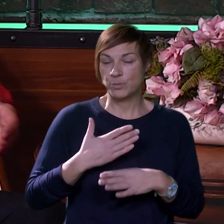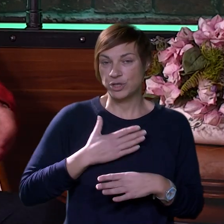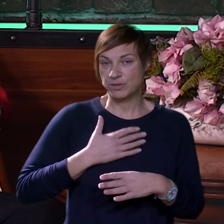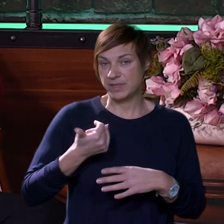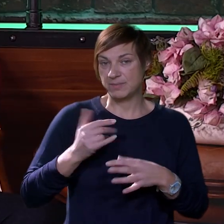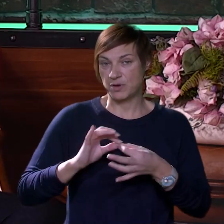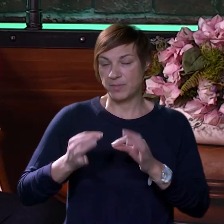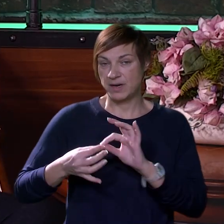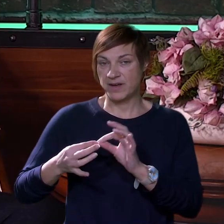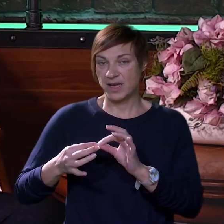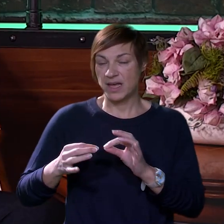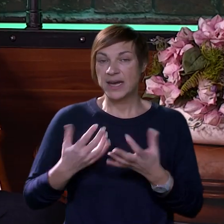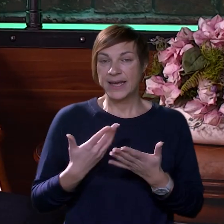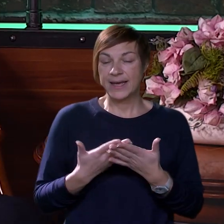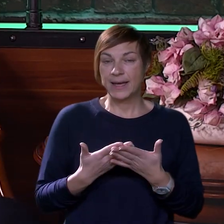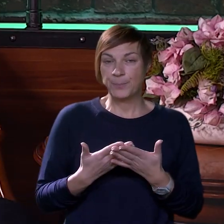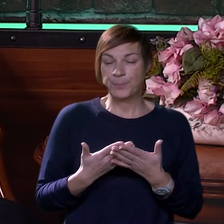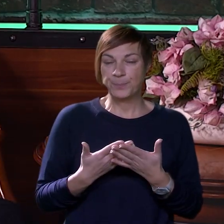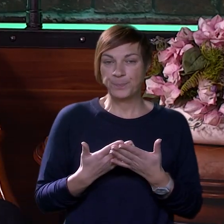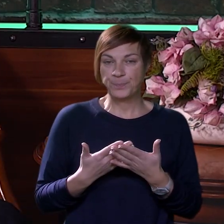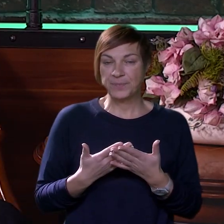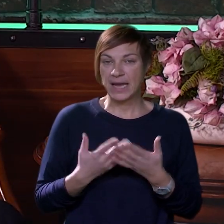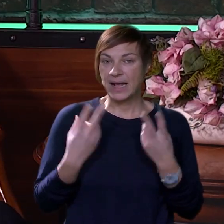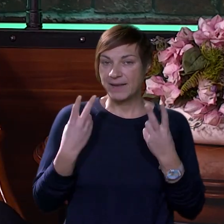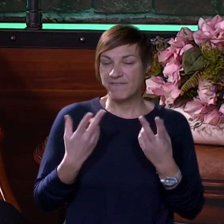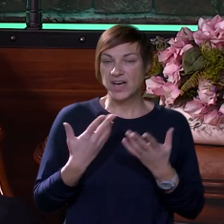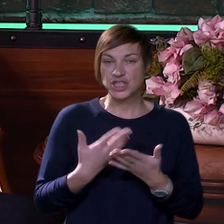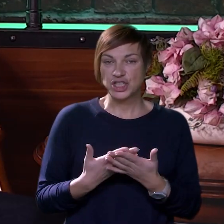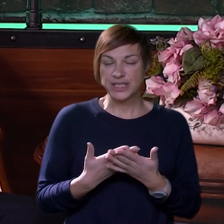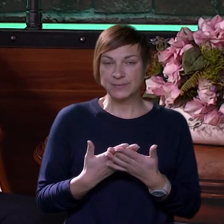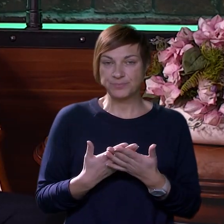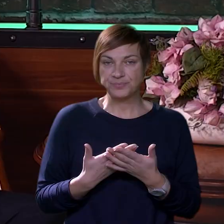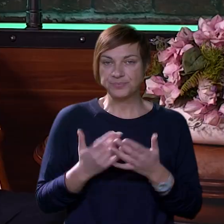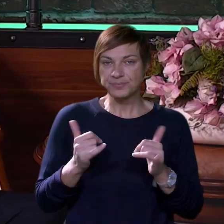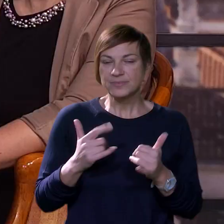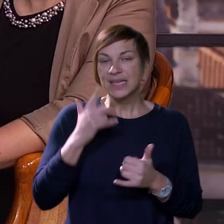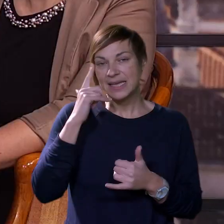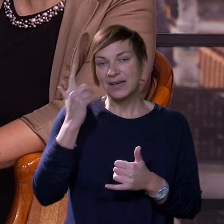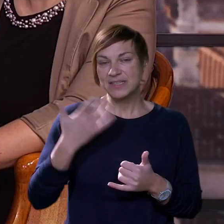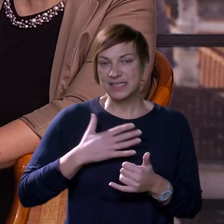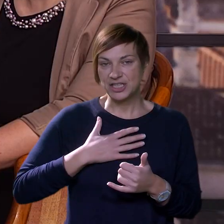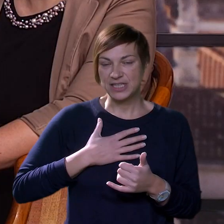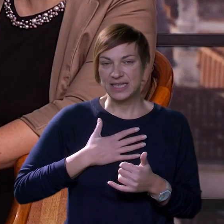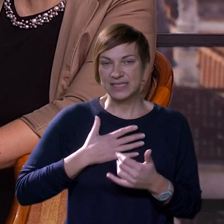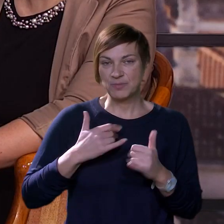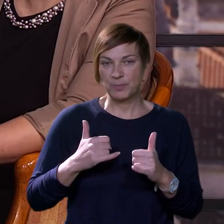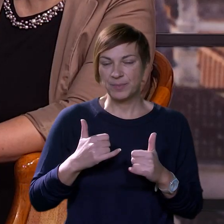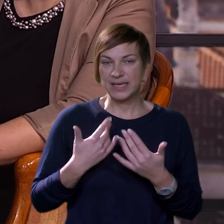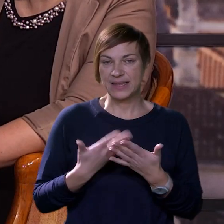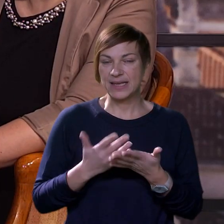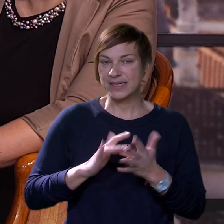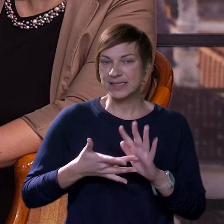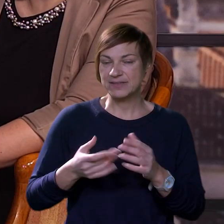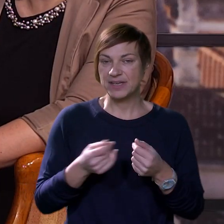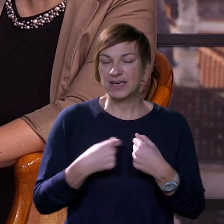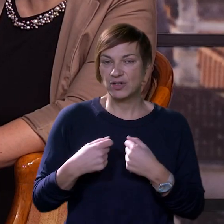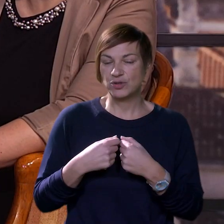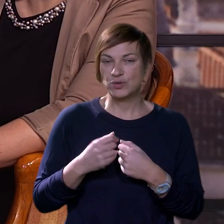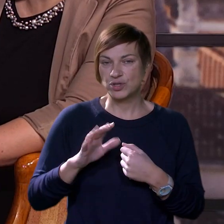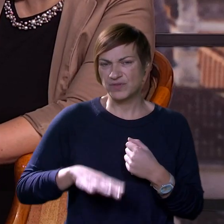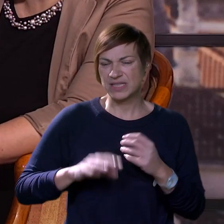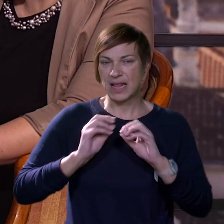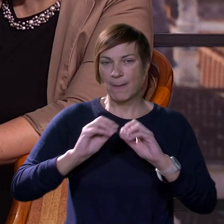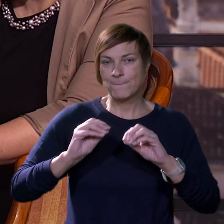prvi karika u tom lancu pomoći, ali vrlo, vrlo bitno. Je li vam se čini da smo mi zapravo danas svi kao društvo